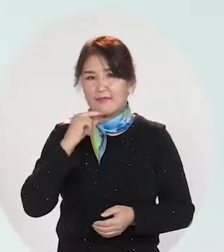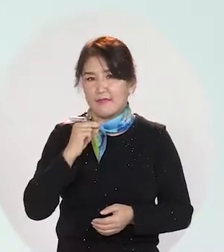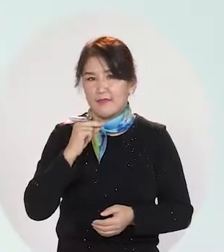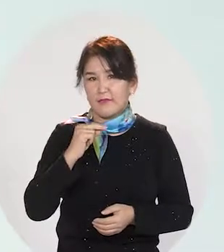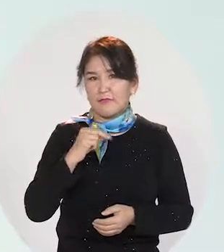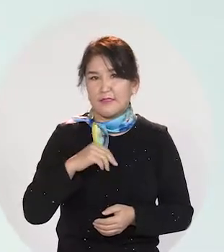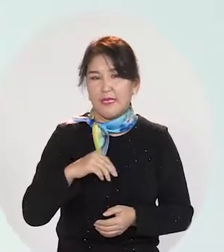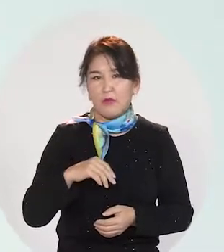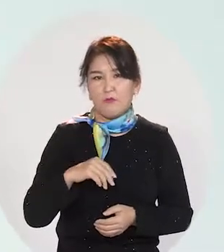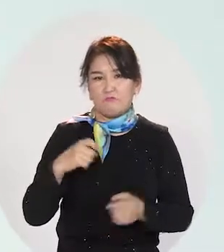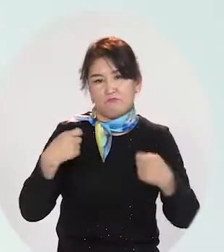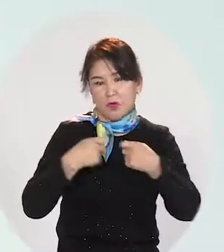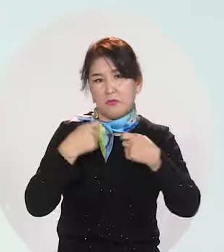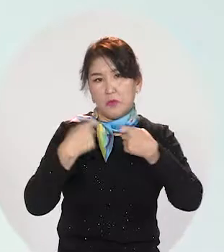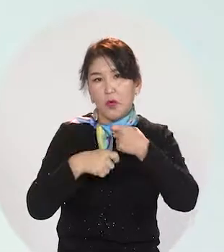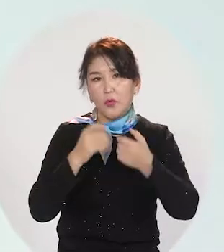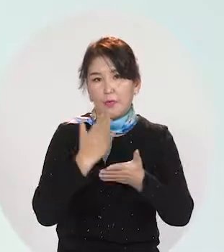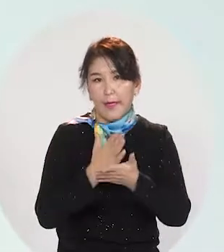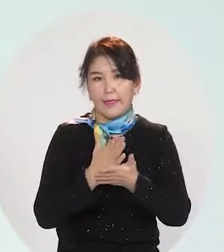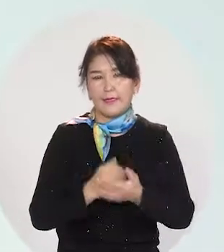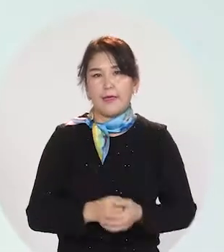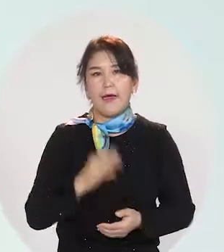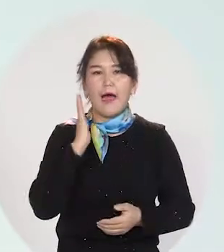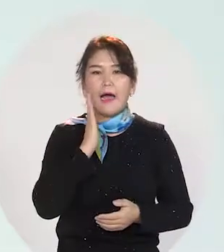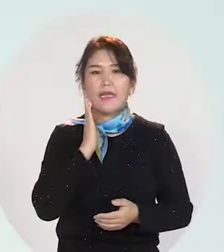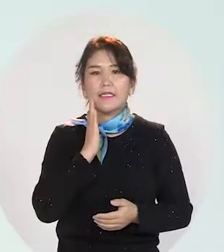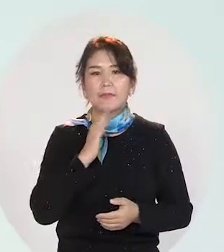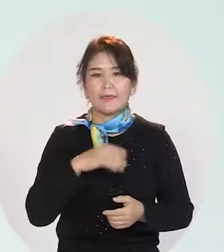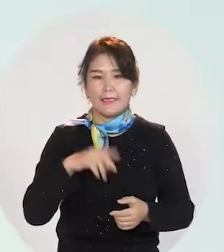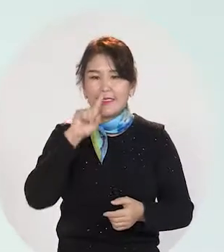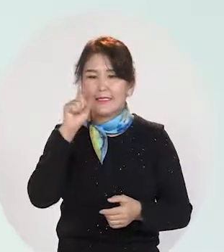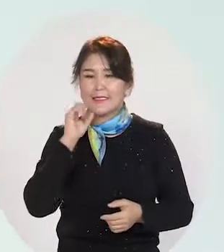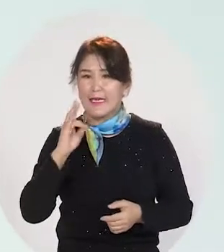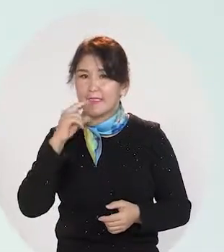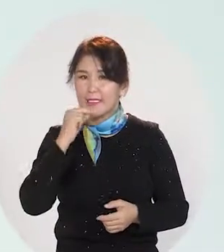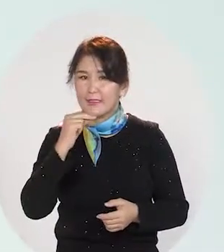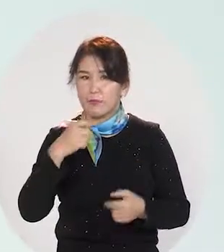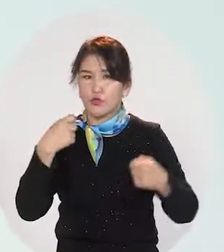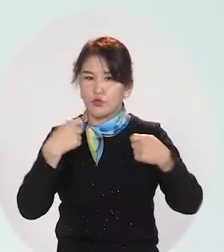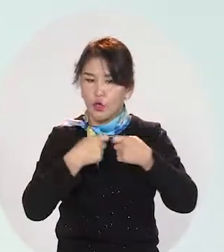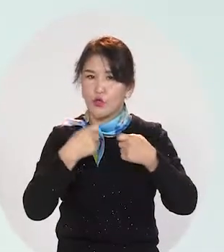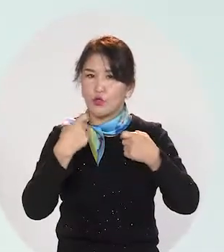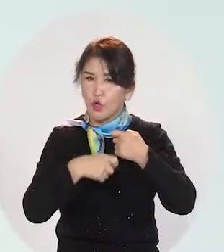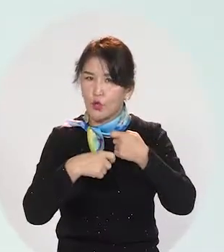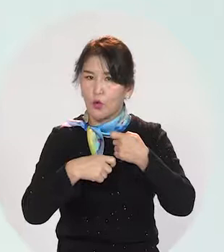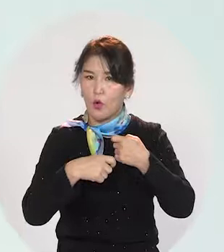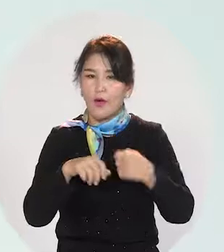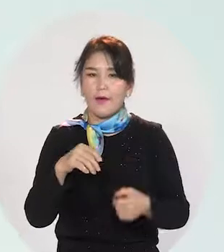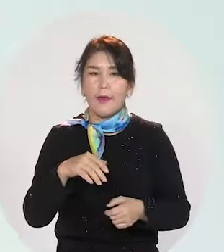бас таалагдахгүй. Ээжийн гаргаж байгаа зан үйлүүд таалагдана бас таалагдахгүй. Тэрэнд тэр бүхэнд одоо